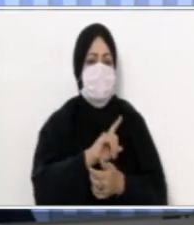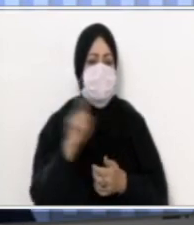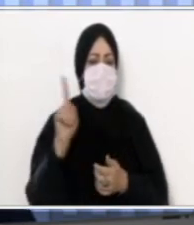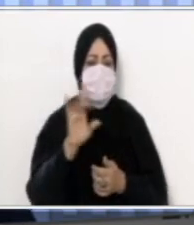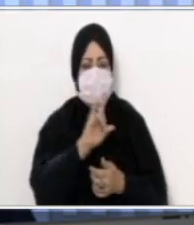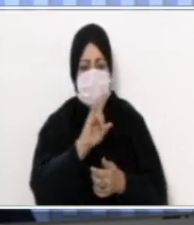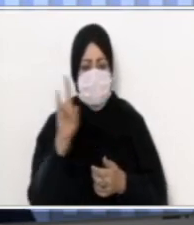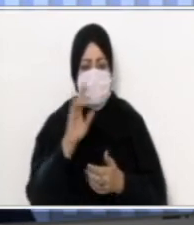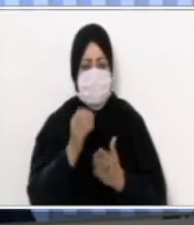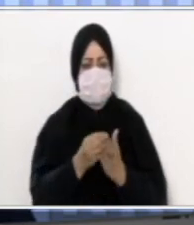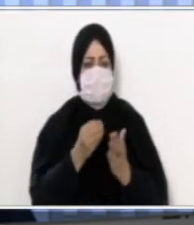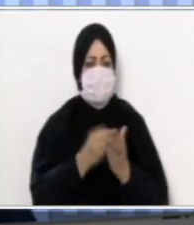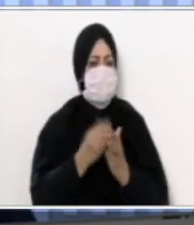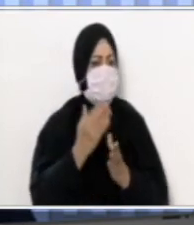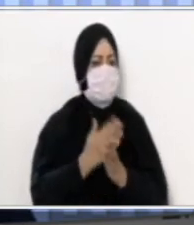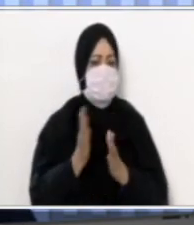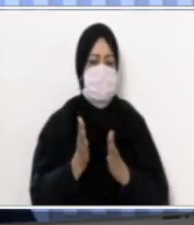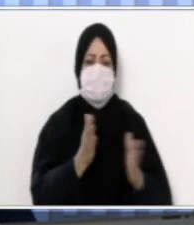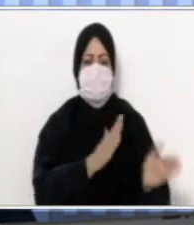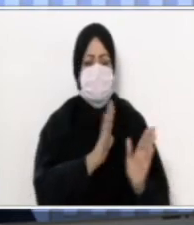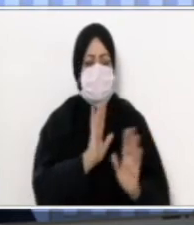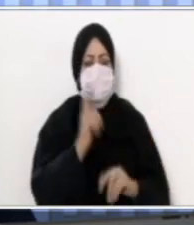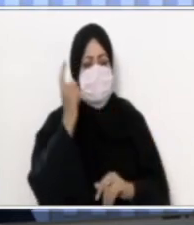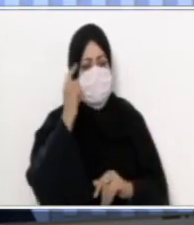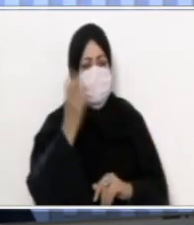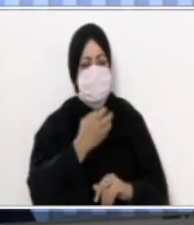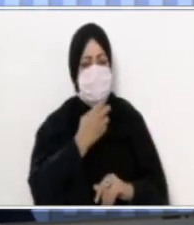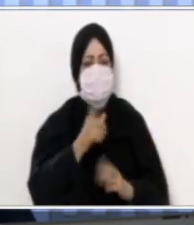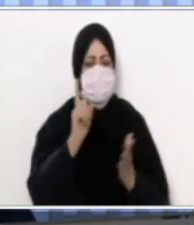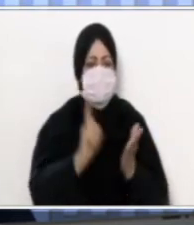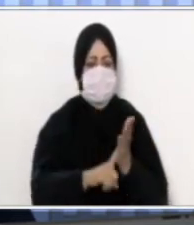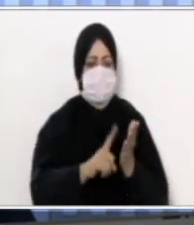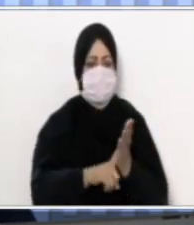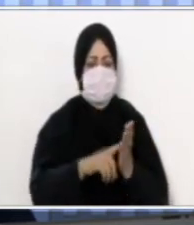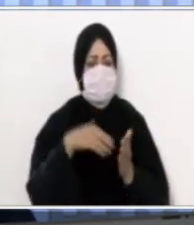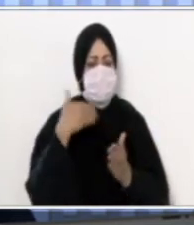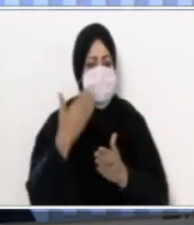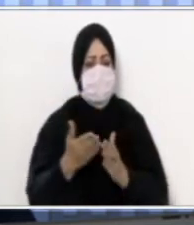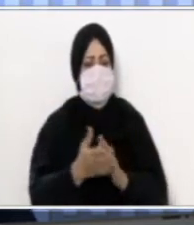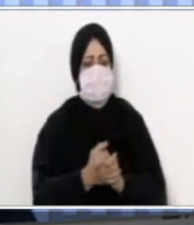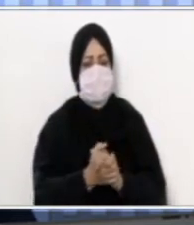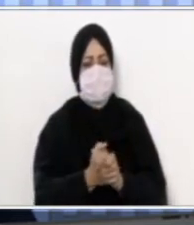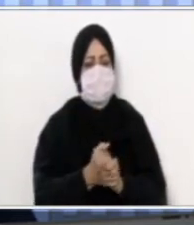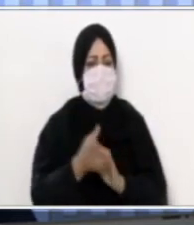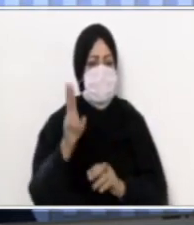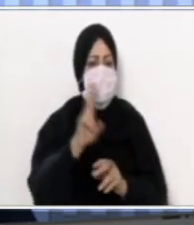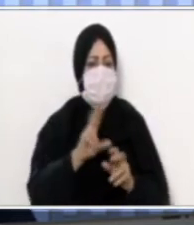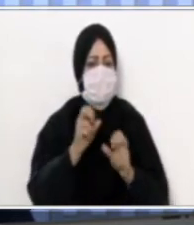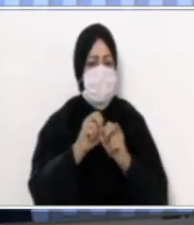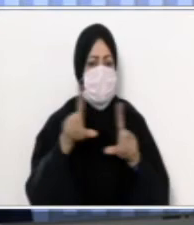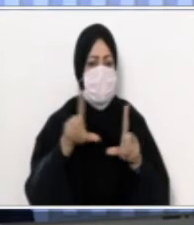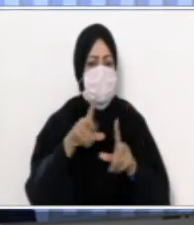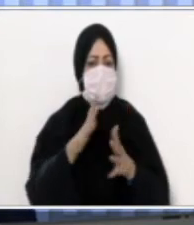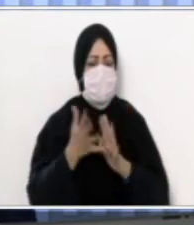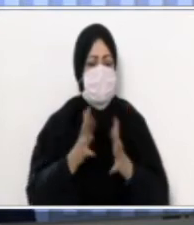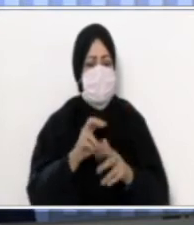أسبابا شرعية لإنزال الحمل والتعدي على حياته، فإنه إذا ثبتت حياة الجنين لا يجوز التعدي عليها في